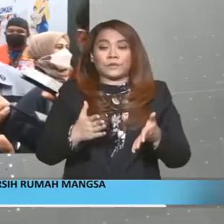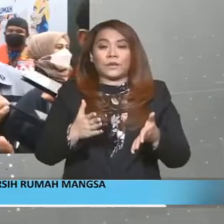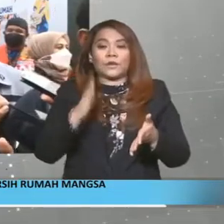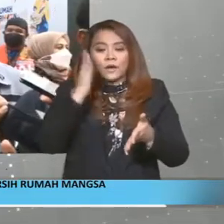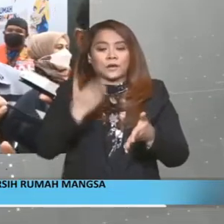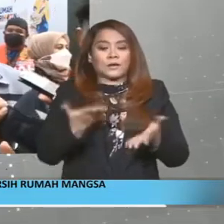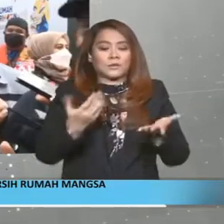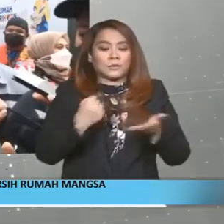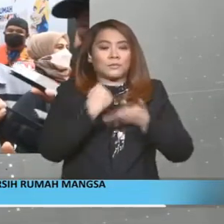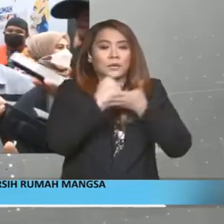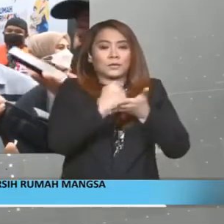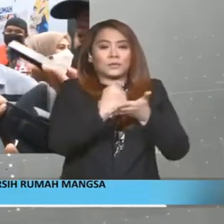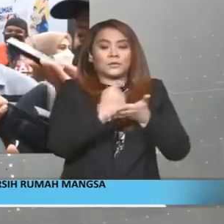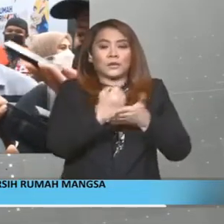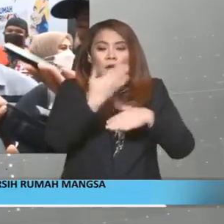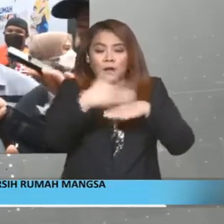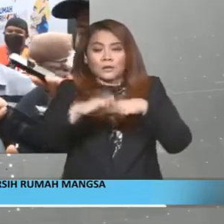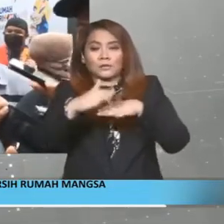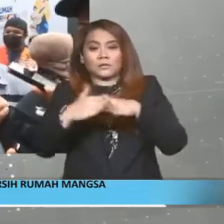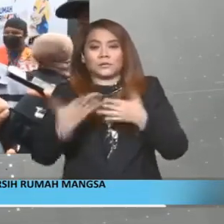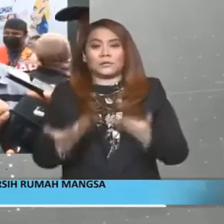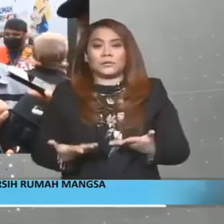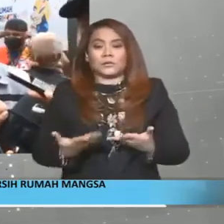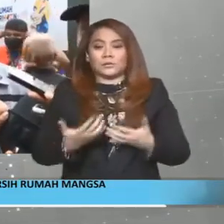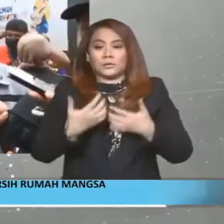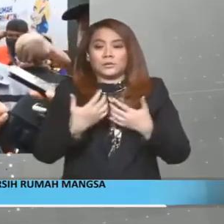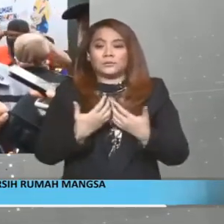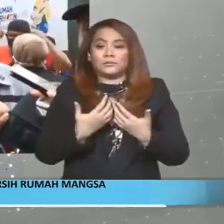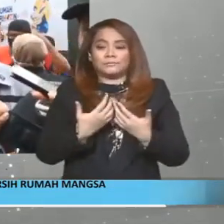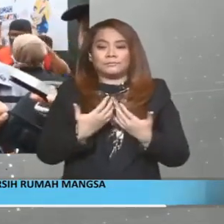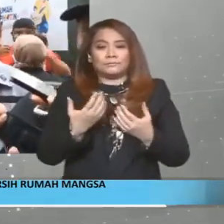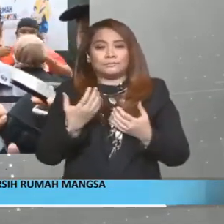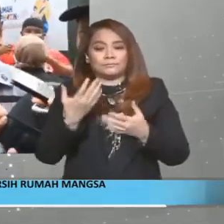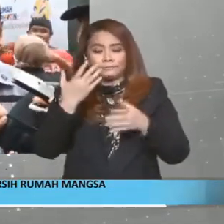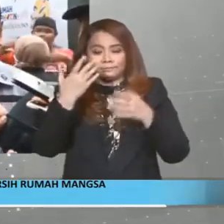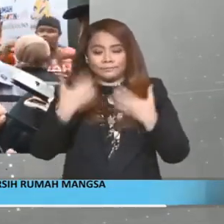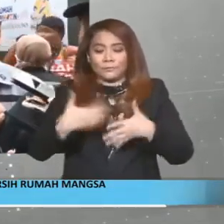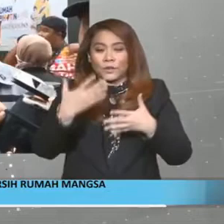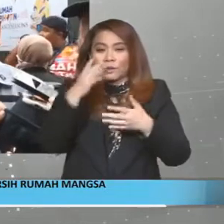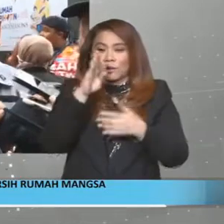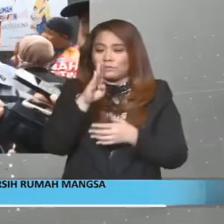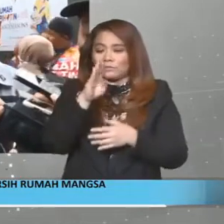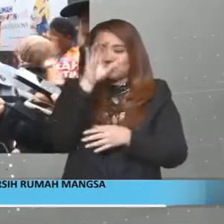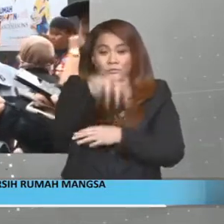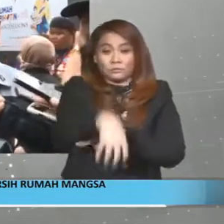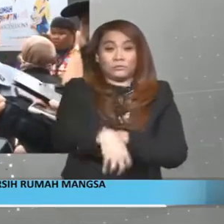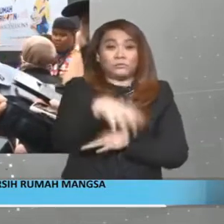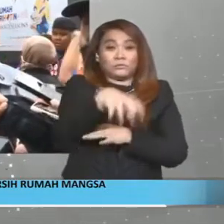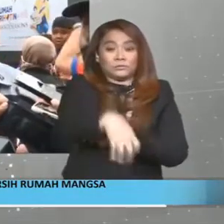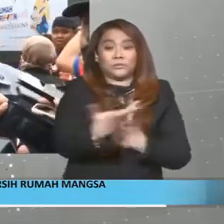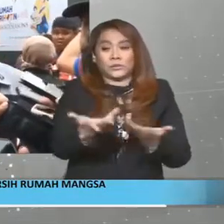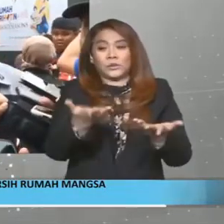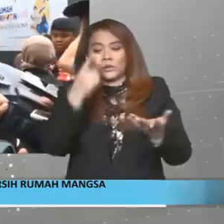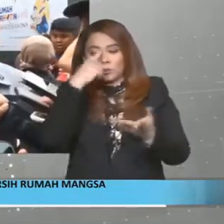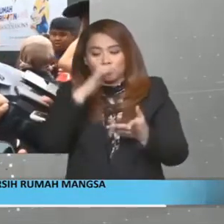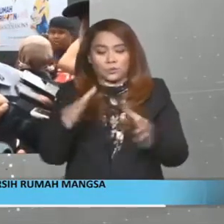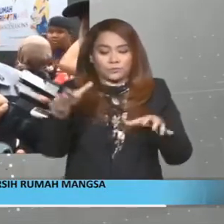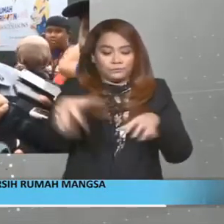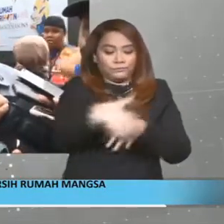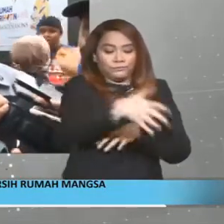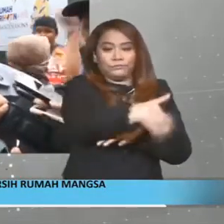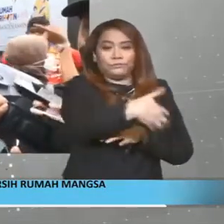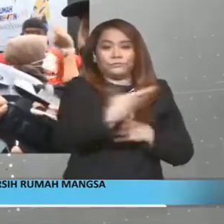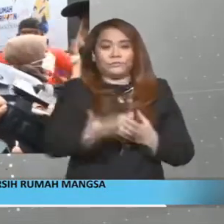berat termasuk bulldozer full dan sebagainya untuk membantu menghimpunkan debride Brian